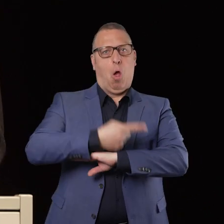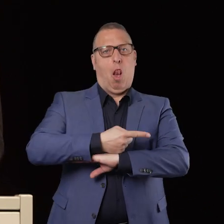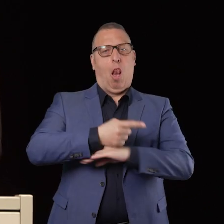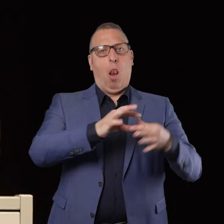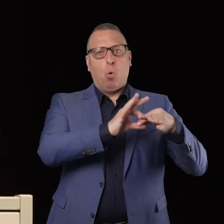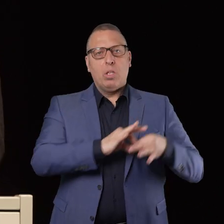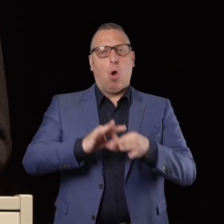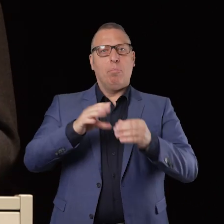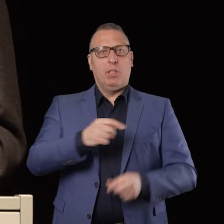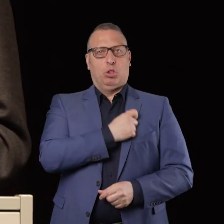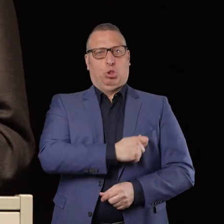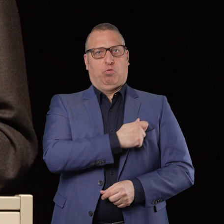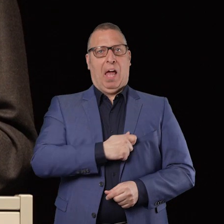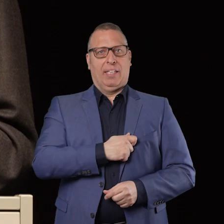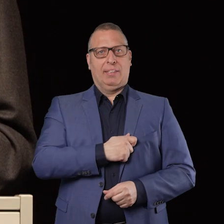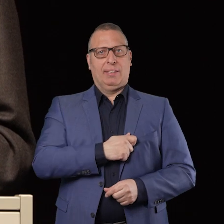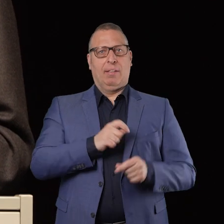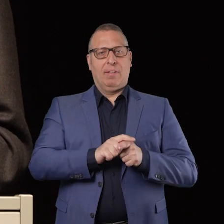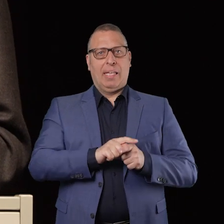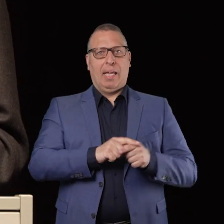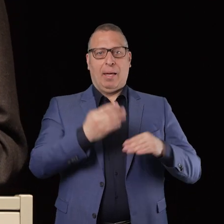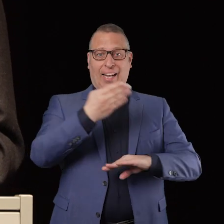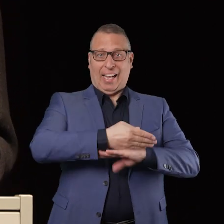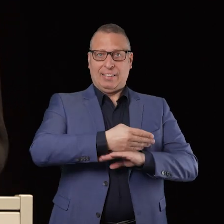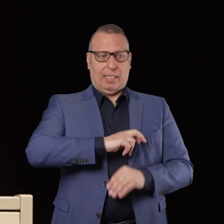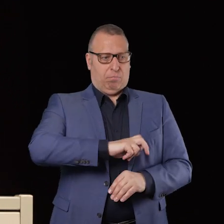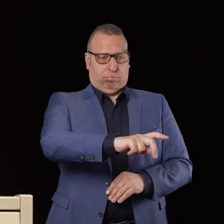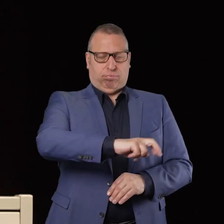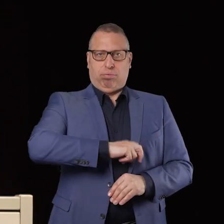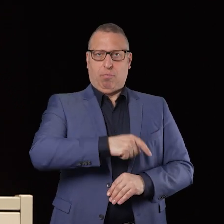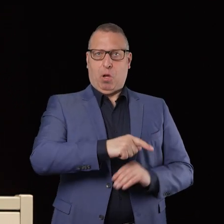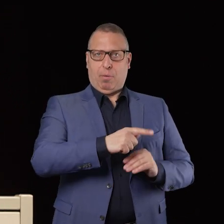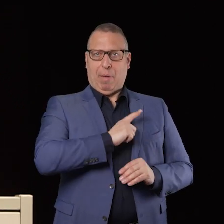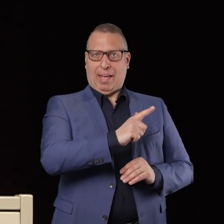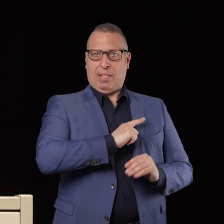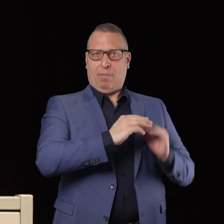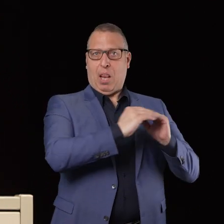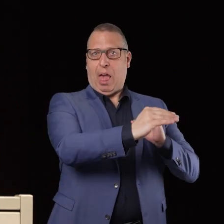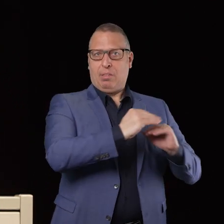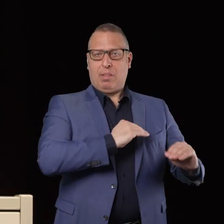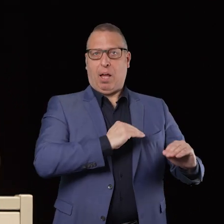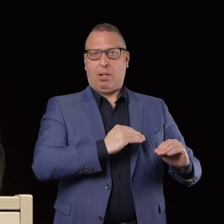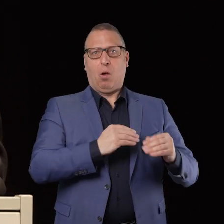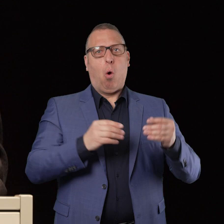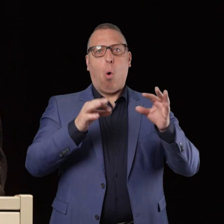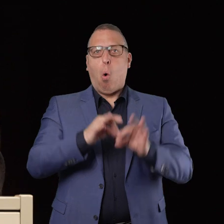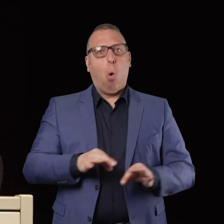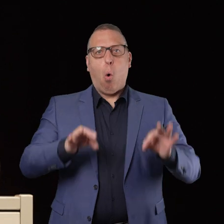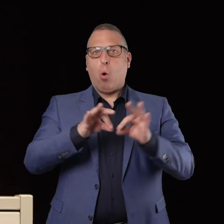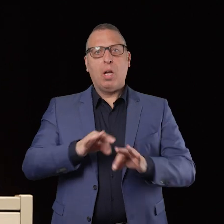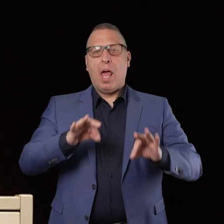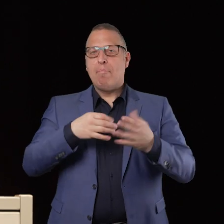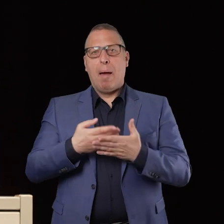die Zollunion mit der Schweiz das Passieren der Grenze zwischen unseren beiden Ländern ohne